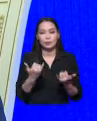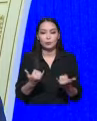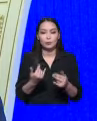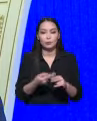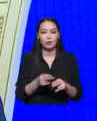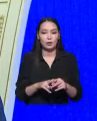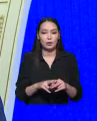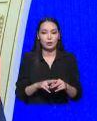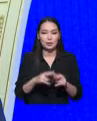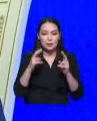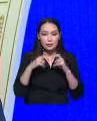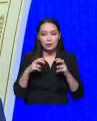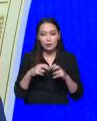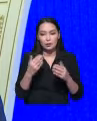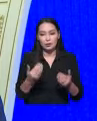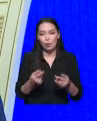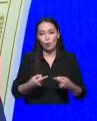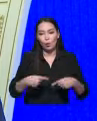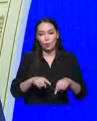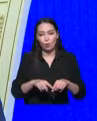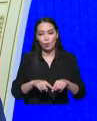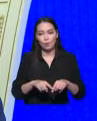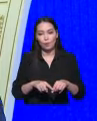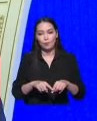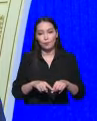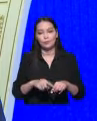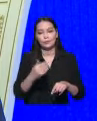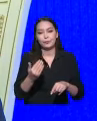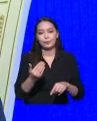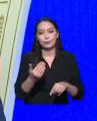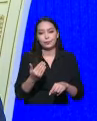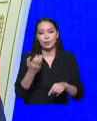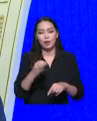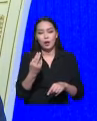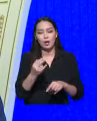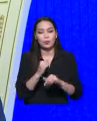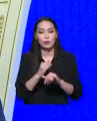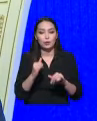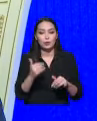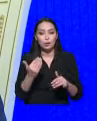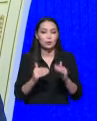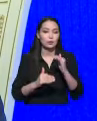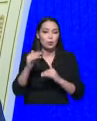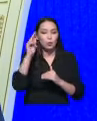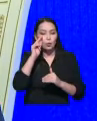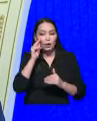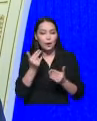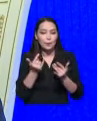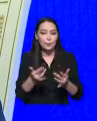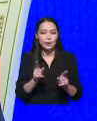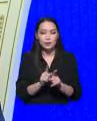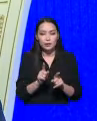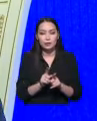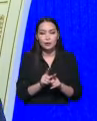бұл мына қоғамға, оның қажеттіліктеріне, оның әлеуметтендірілген тұлғаға қойылатын талаптарына сәйкес